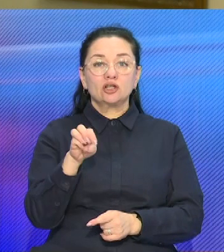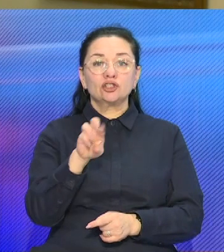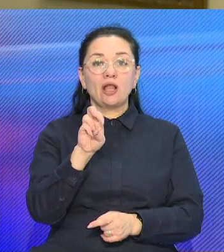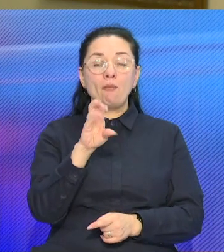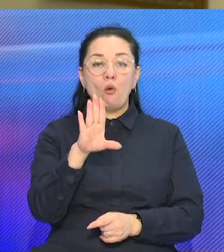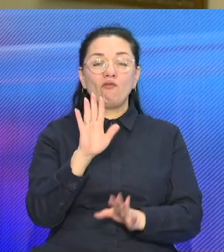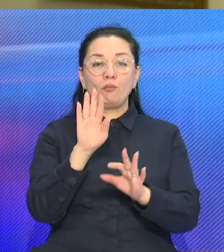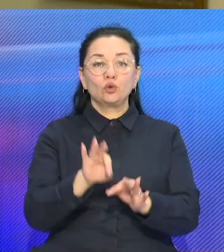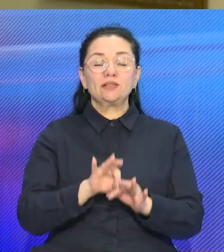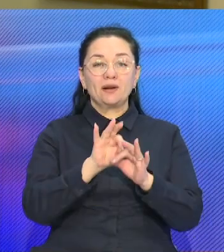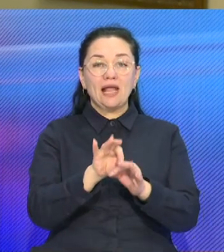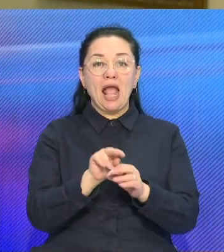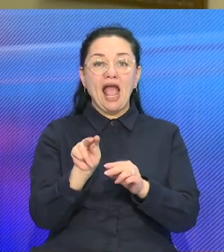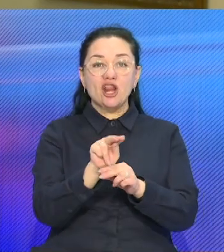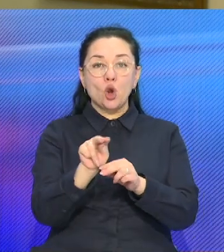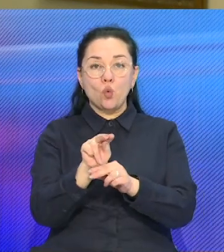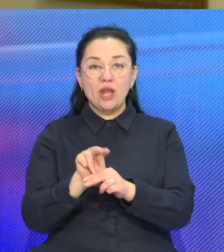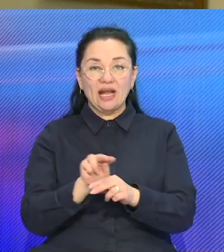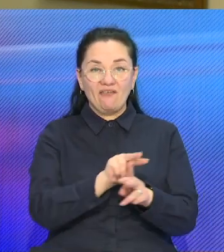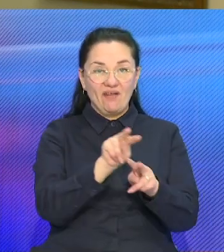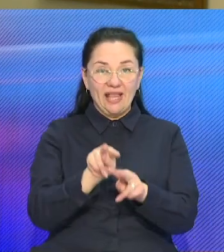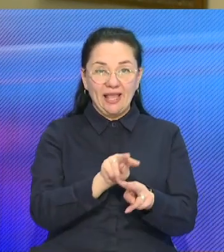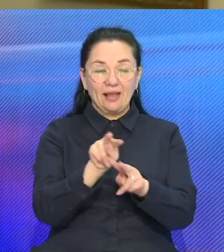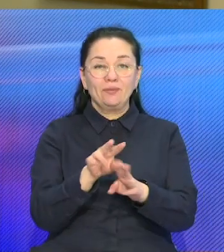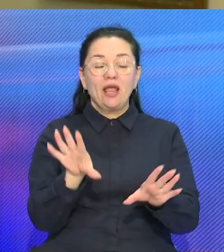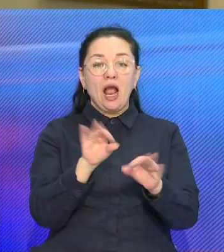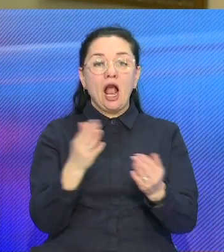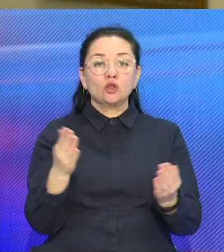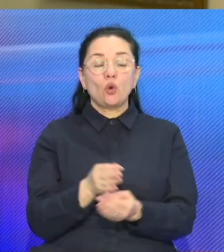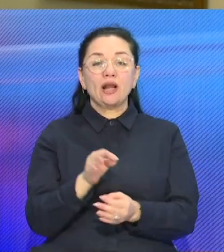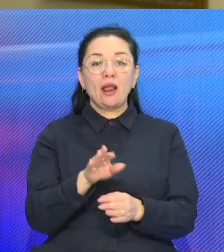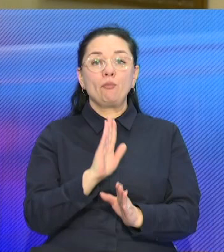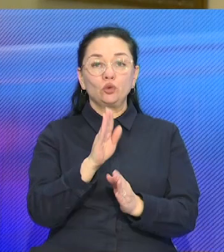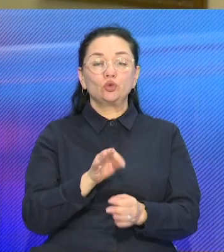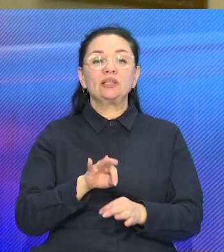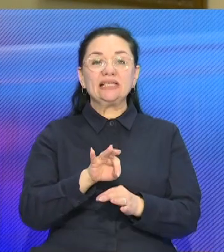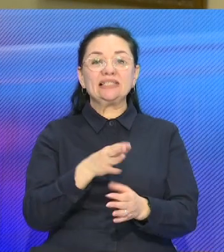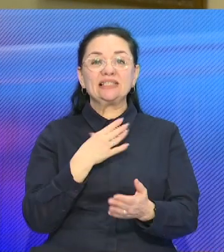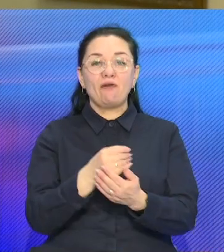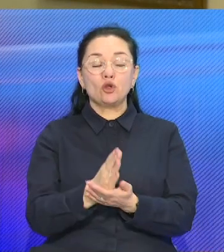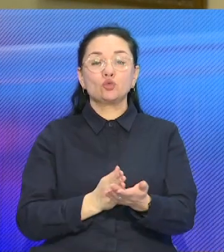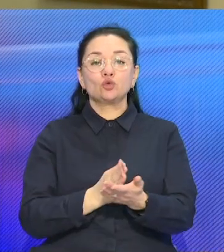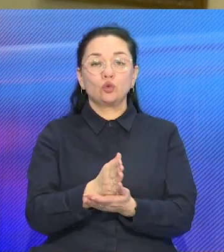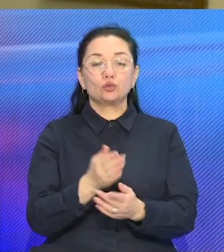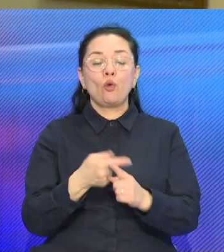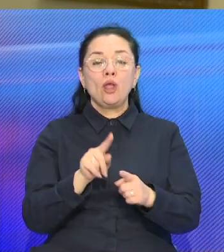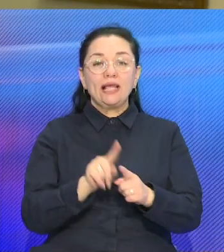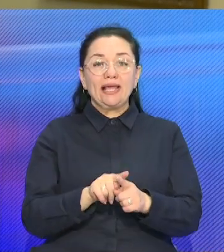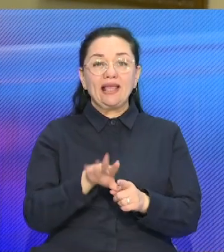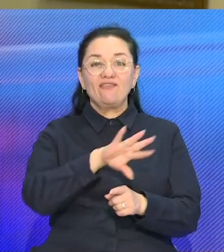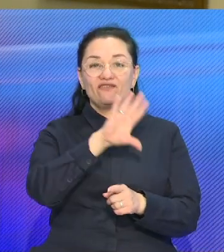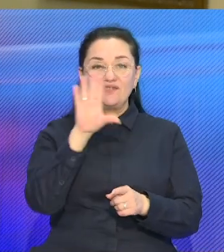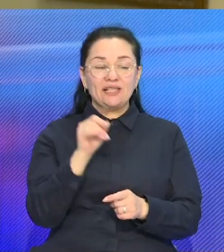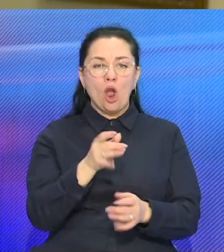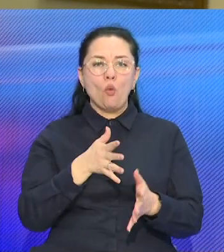производиться регулирование всех нарядов, которые несут службу в системе единой дислокации, и реагирование на все вызовы